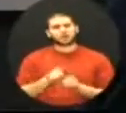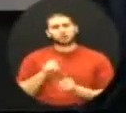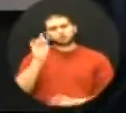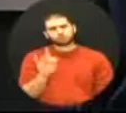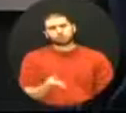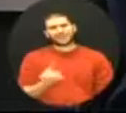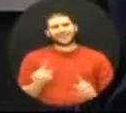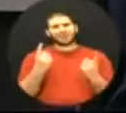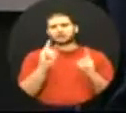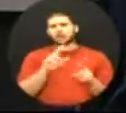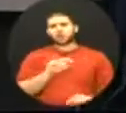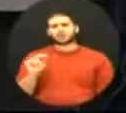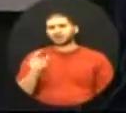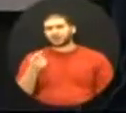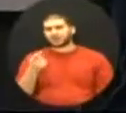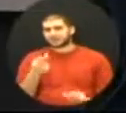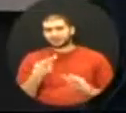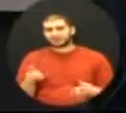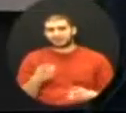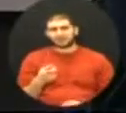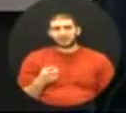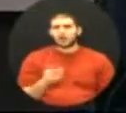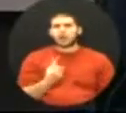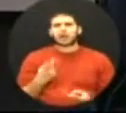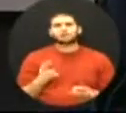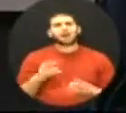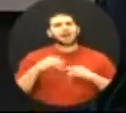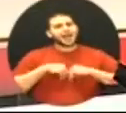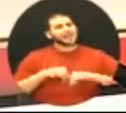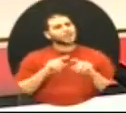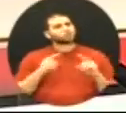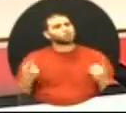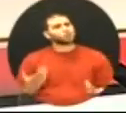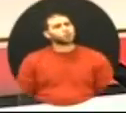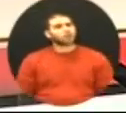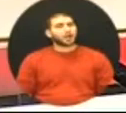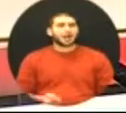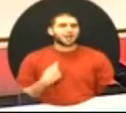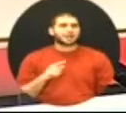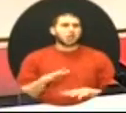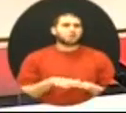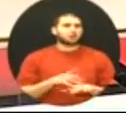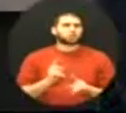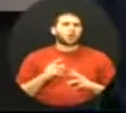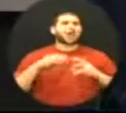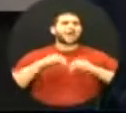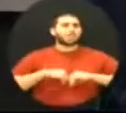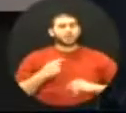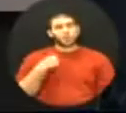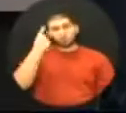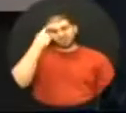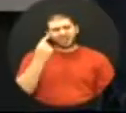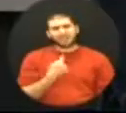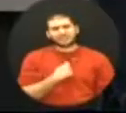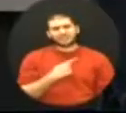כנגד האירוע. זה לא אותו דבר. יכולתם להכיל את השונות הזאת? קודם כל, אני לא מרגישה שלא הכלנו את השונות. אני חושבת